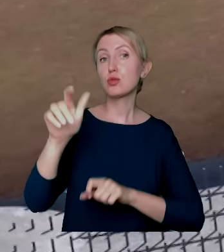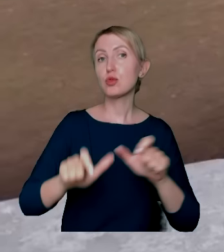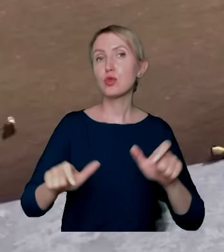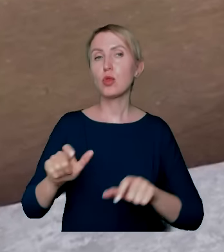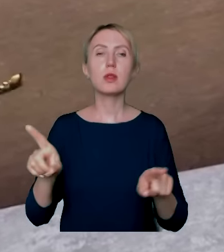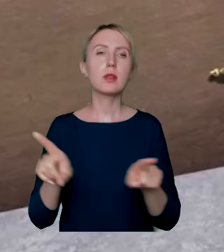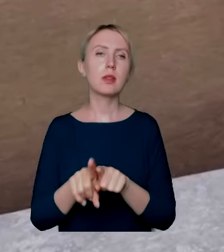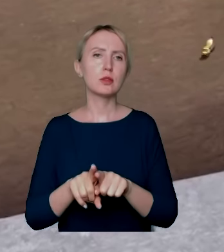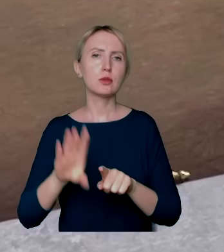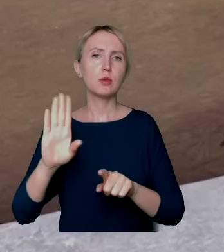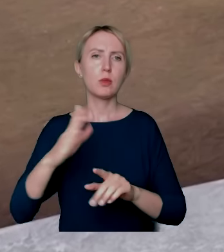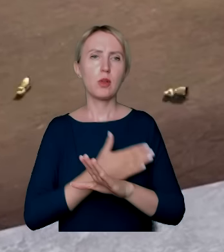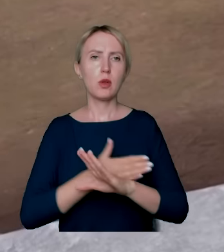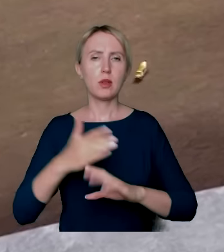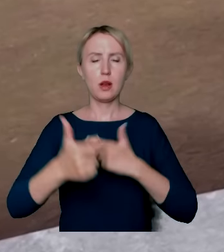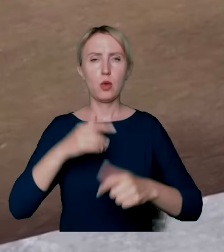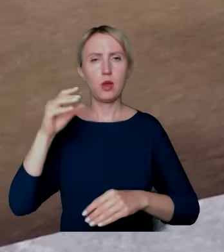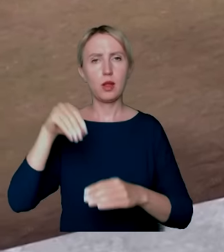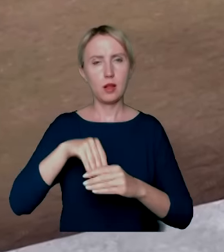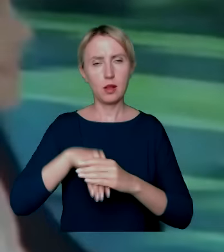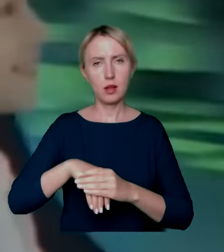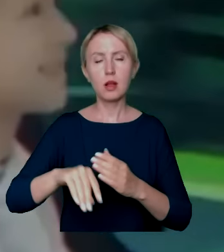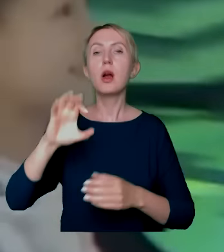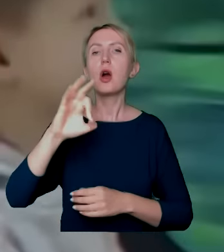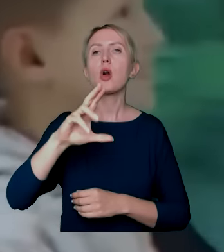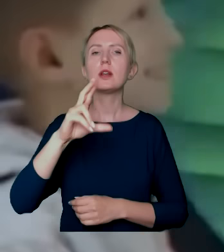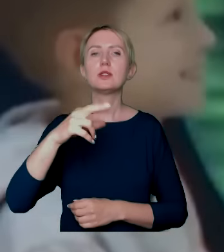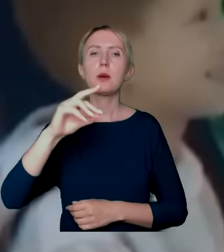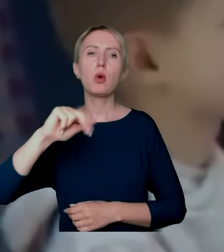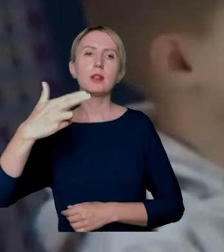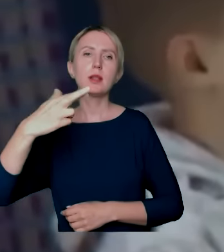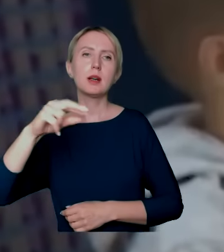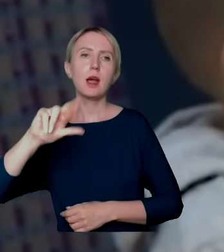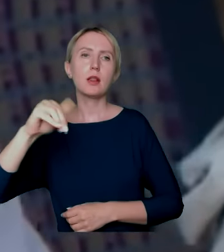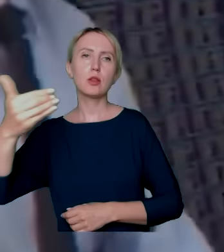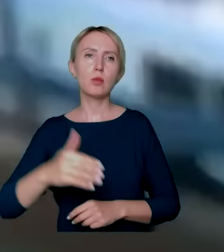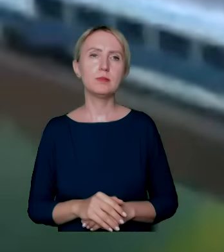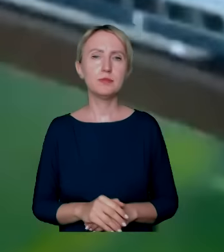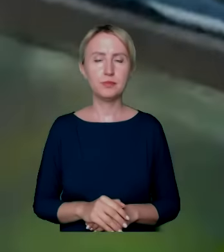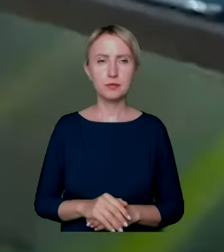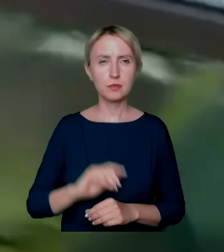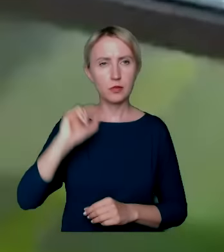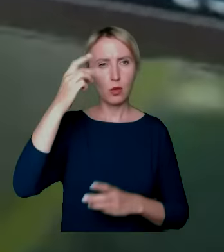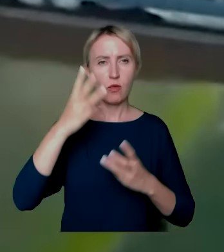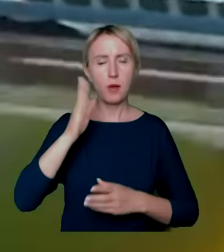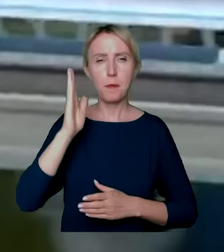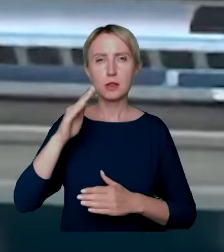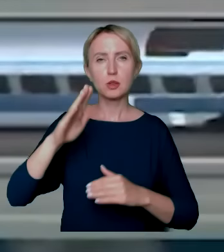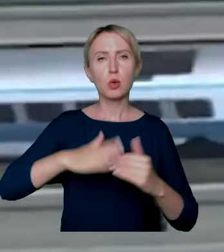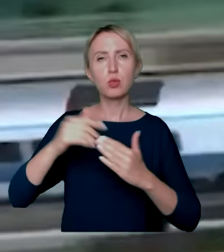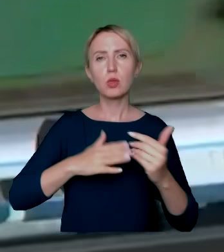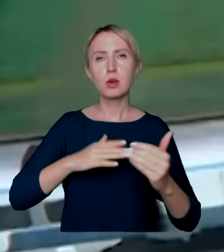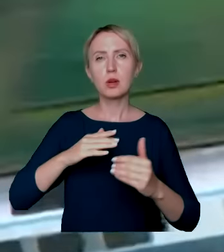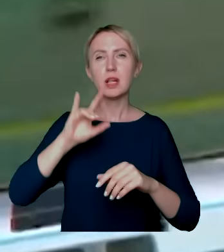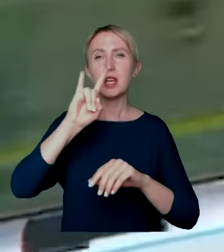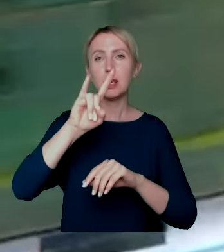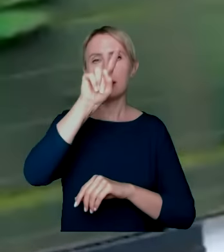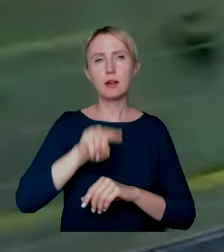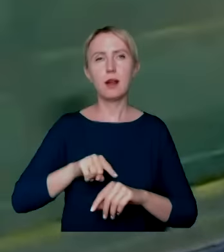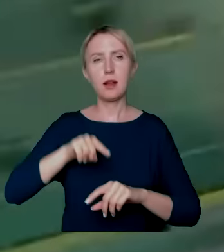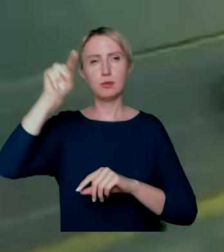być kontynuowane inwestycje w Okęcie, Modlin i Radom. Priorytetem dla komponentu kolejowego ma być budowa tzw. Y, czyli połączenia